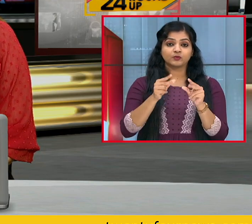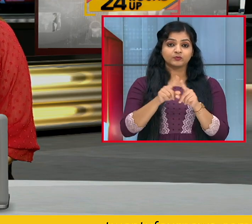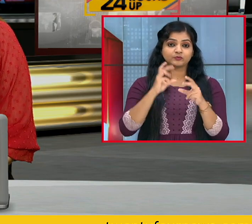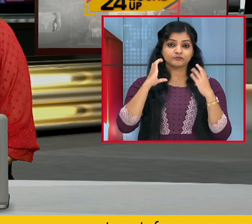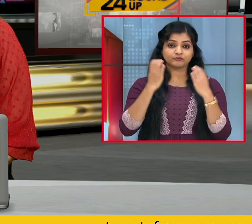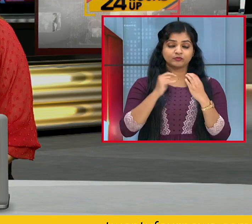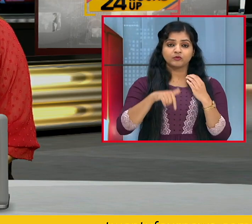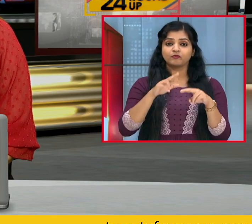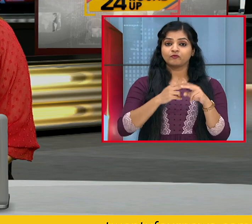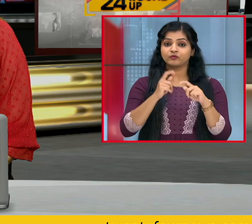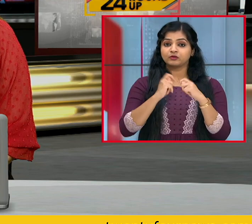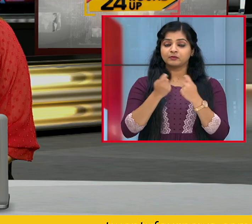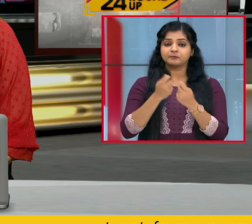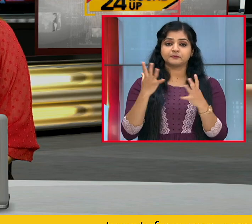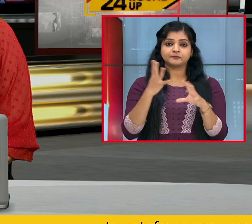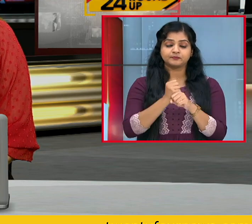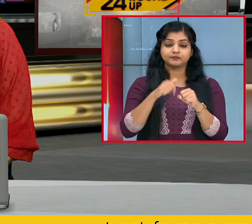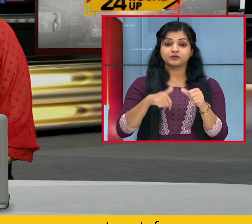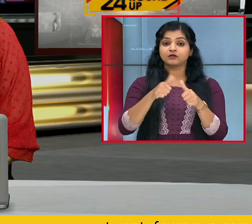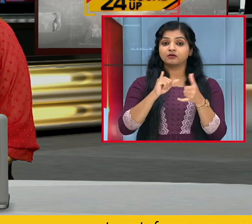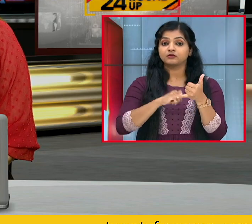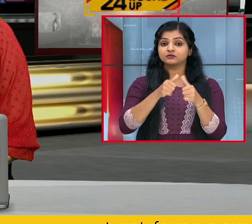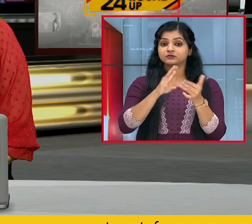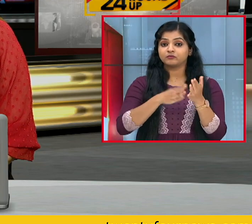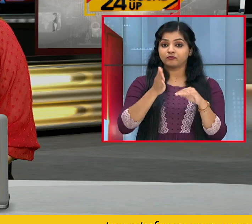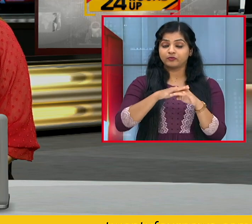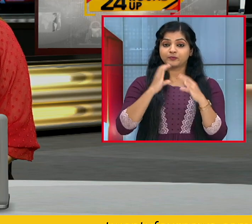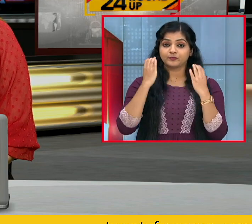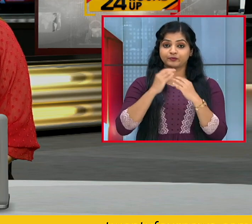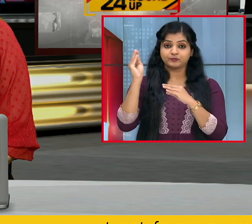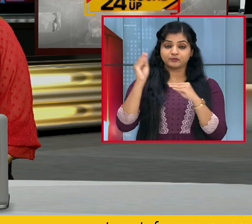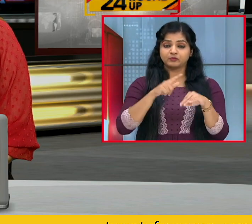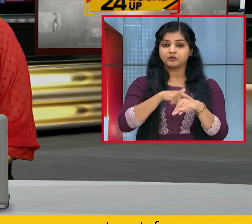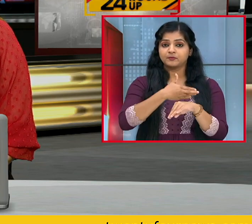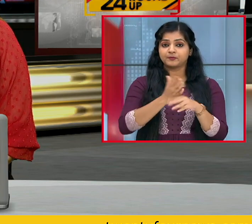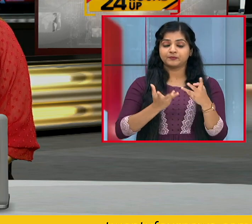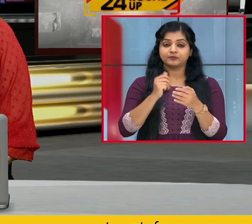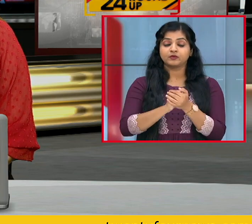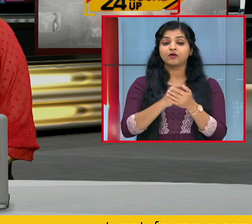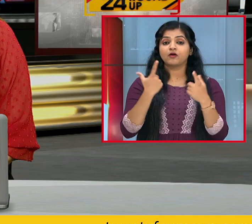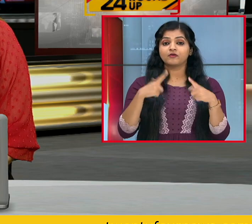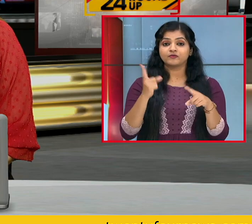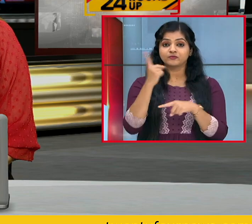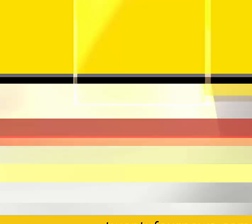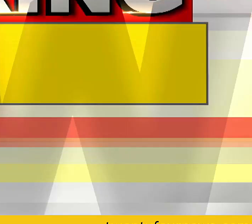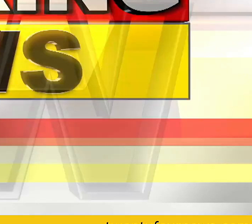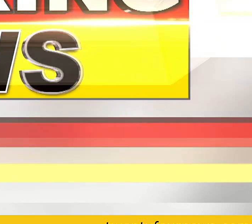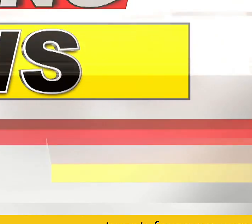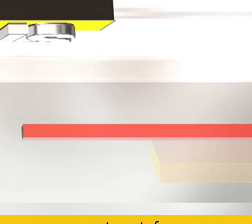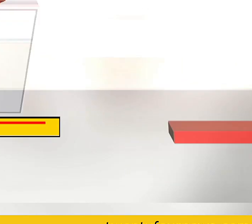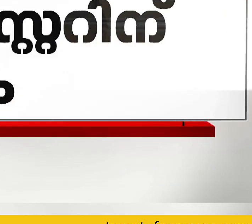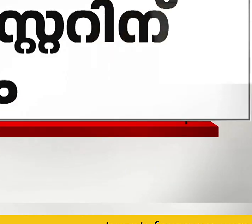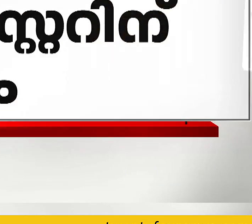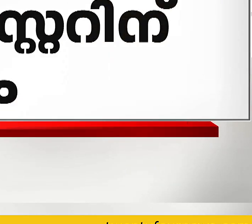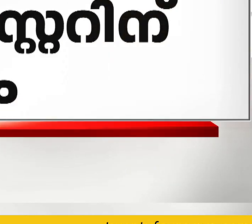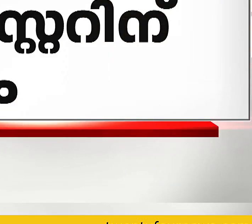വനംവകുപ്പിന്റെ കൈവശമില്ല. അസമിൽ നിന്നും റേഡിയോ കോളർ എത്താൻ താമസമുണ്ടാകും. പൊതു അവധി ദിനങ്ങളിൽ ആനയെ പിടികൂടേണ്ട എന്നാണ് ധാരണ. രാഹുൽ വിജയൻ